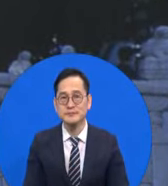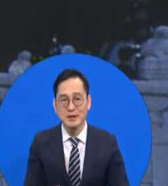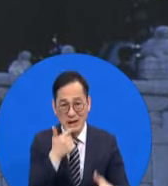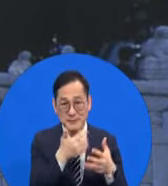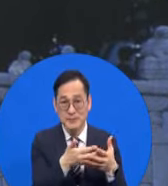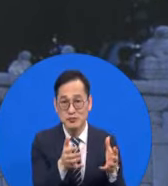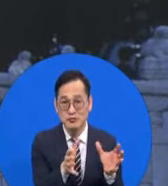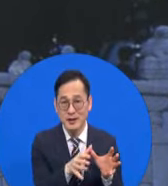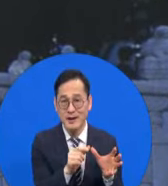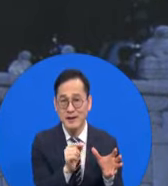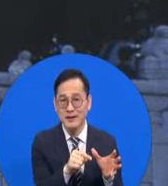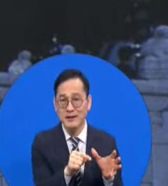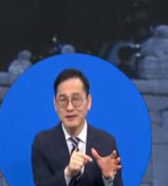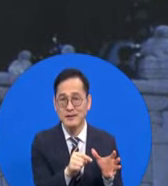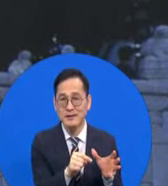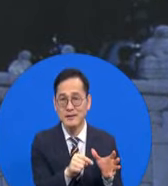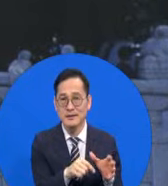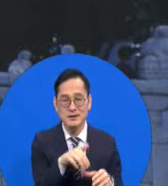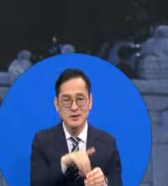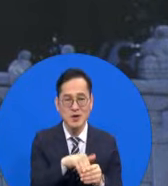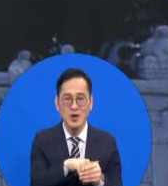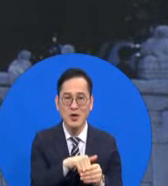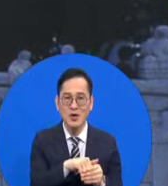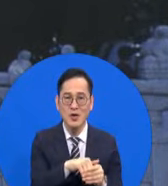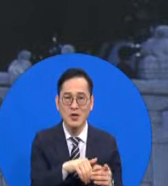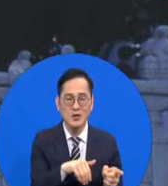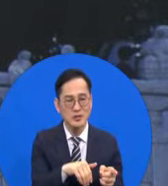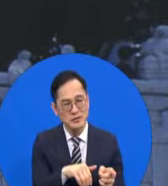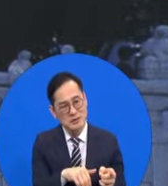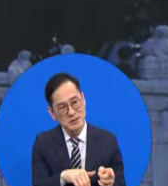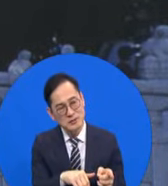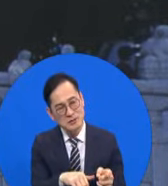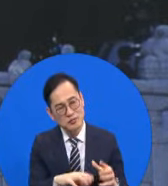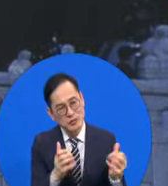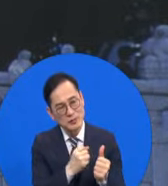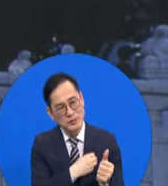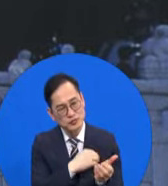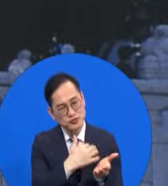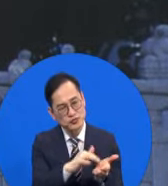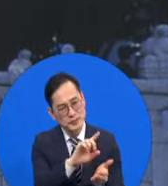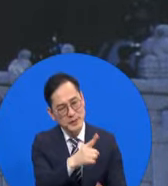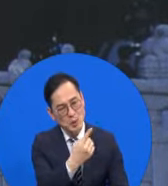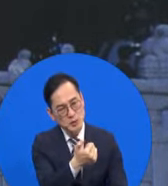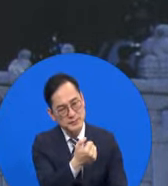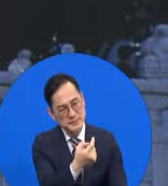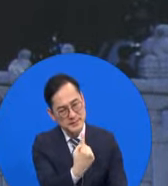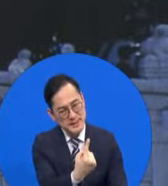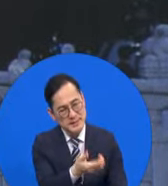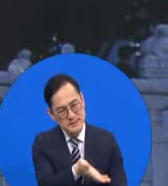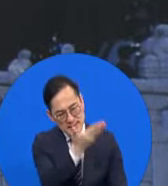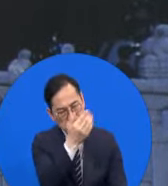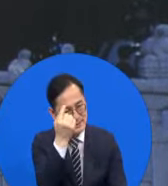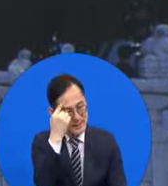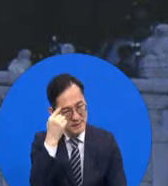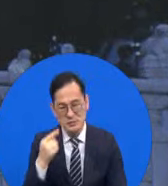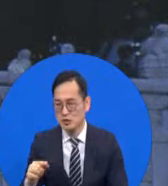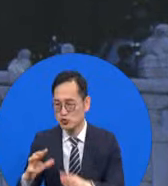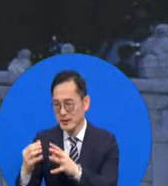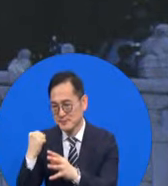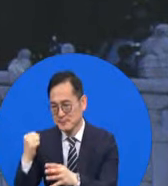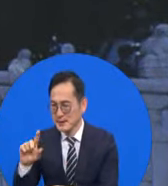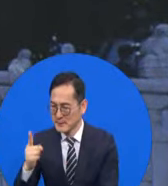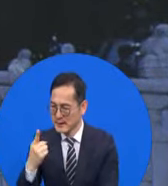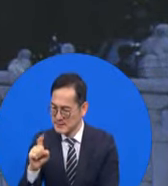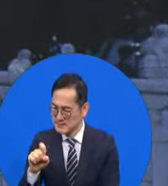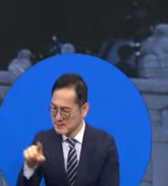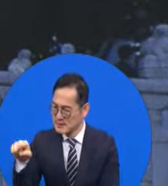민주당에서는 어쨌든 이번 선거 목표를 151석을 넘기는 것으로 보고 있다는 것이고요. 국민의힘 판단에 따르면